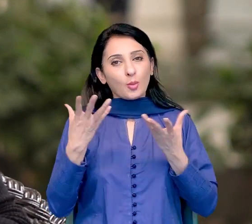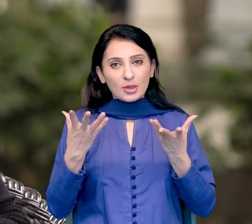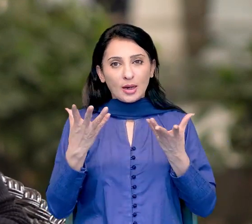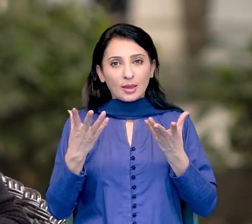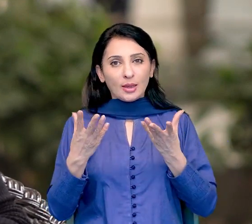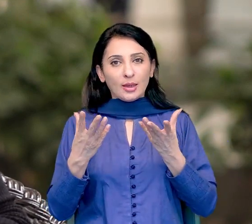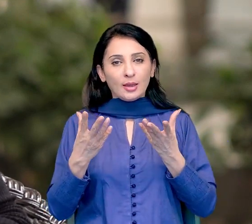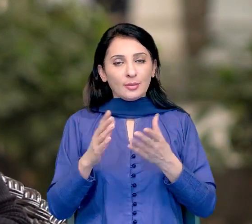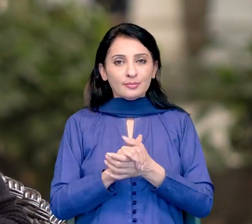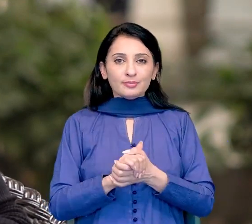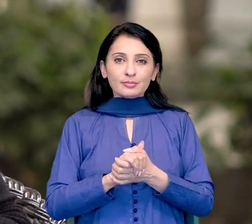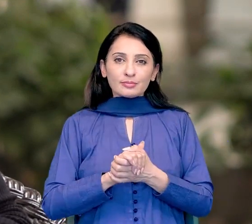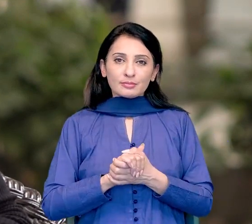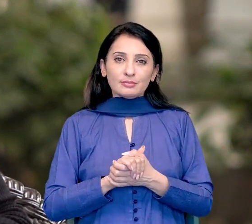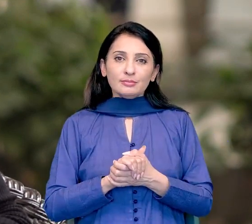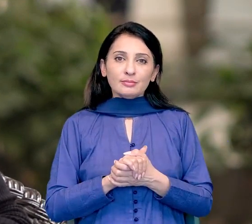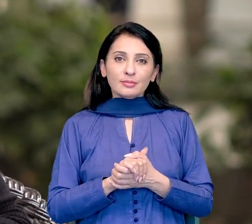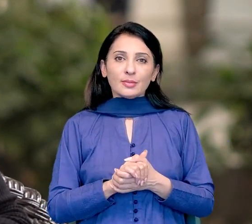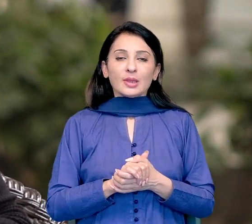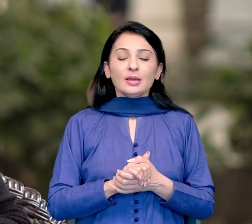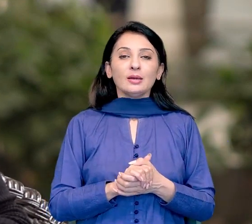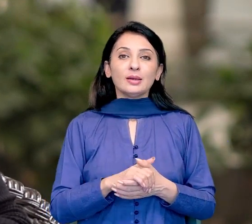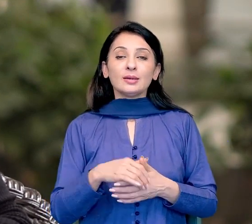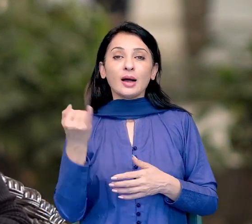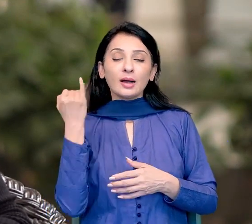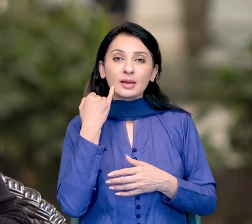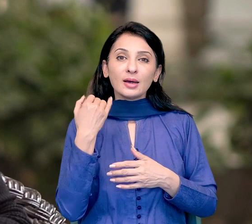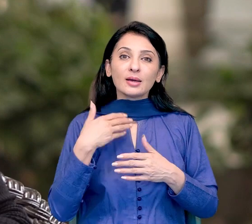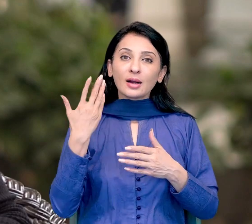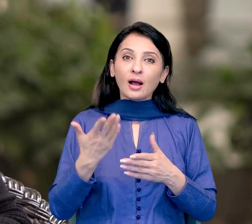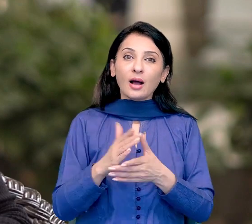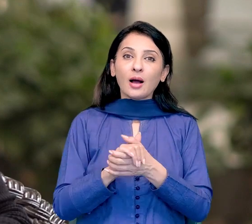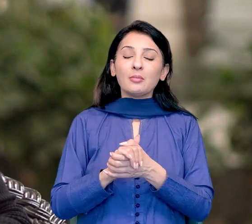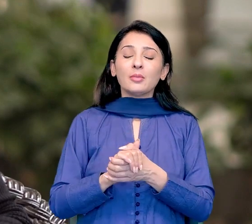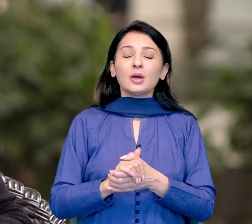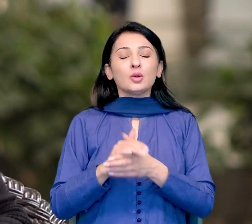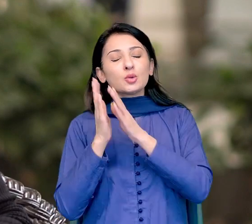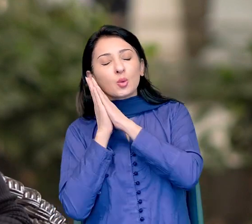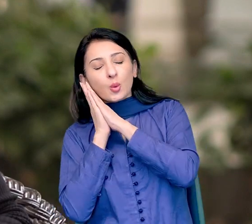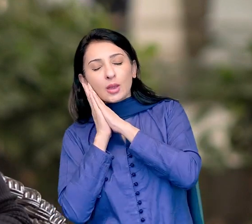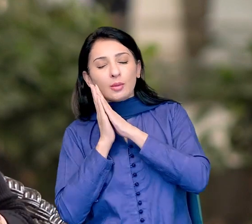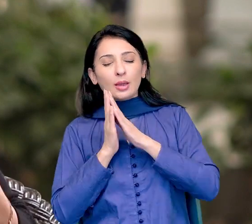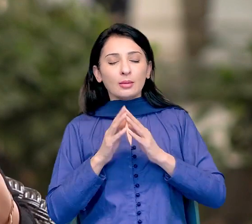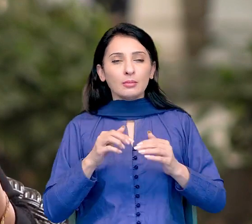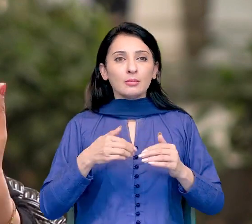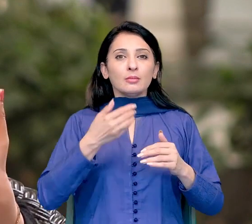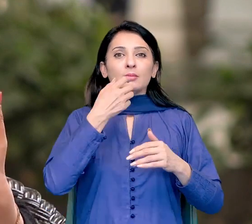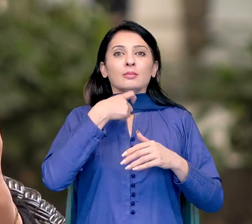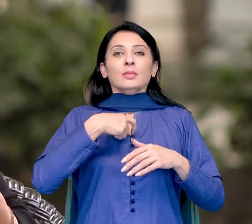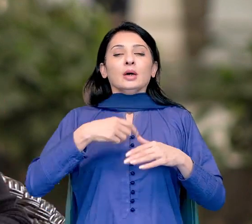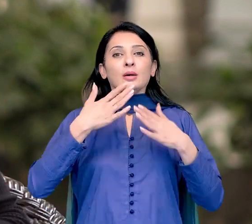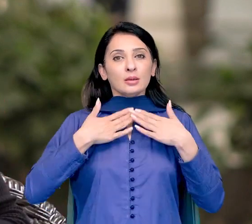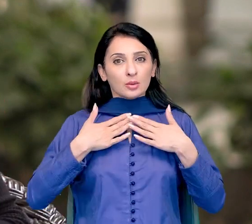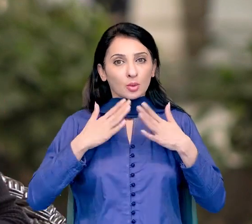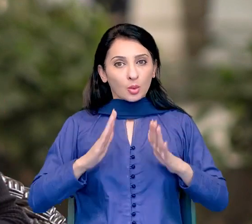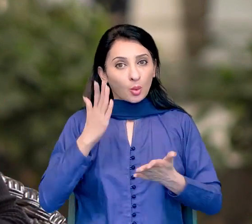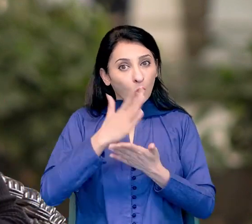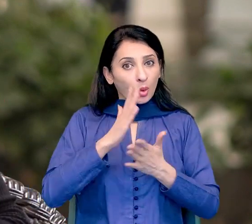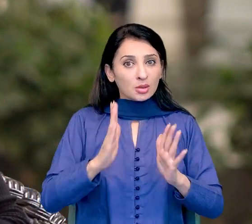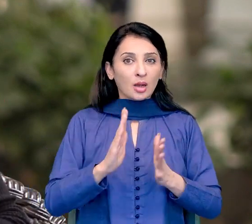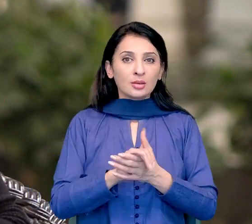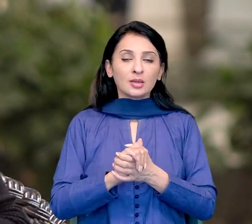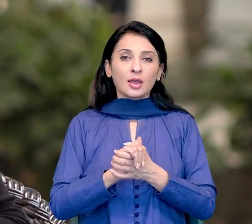heavily. اگر آپ بہت لاؤڈ سنورنگ کرتے ہیں, اگر آپ کے بیچ میں سانس رکتی ہے سوتے